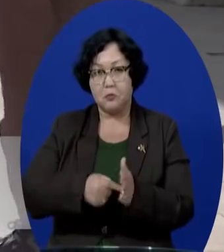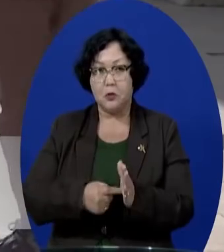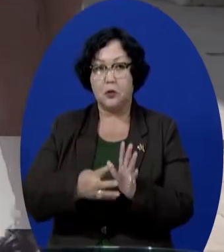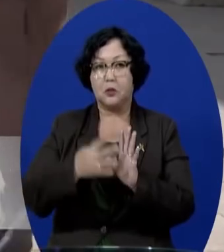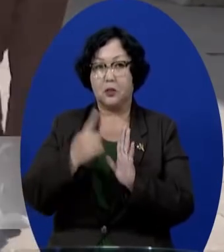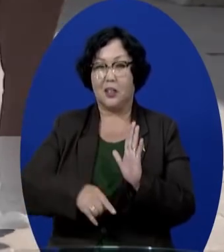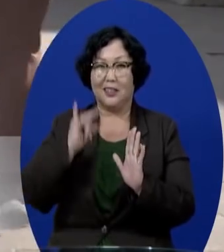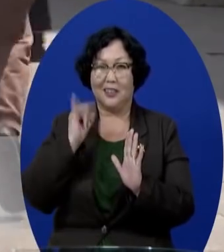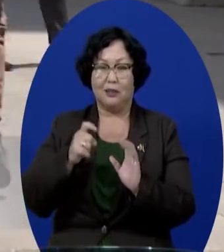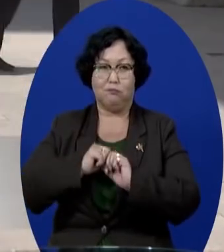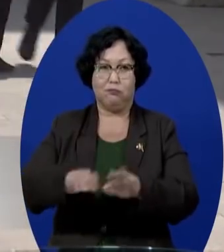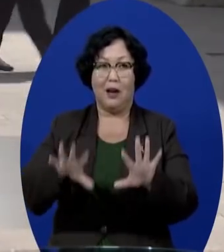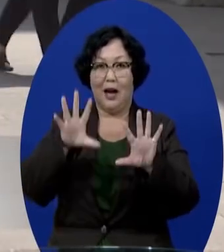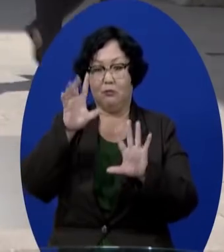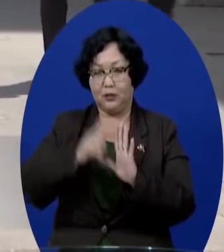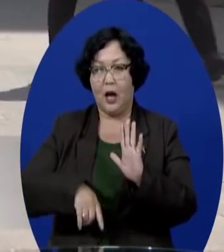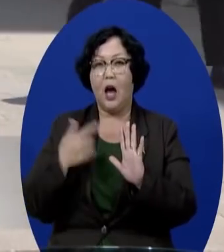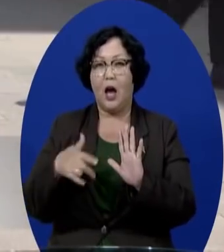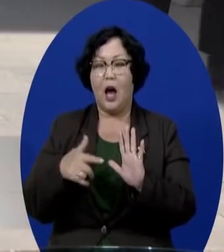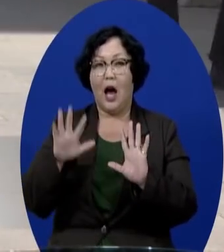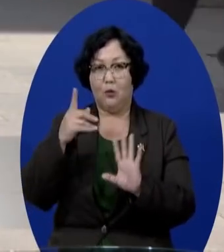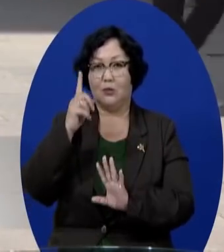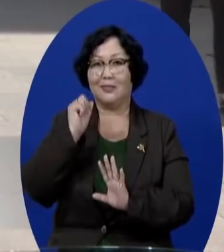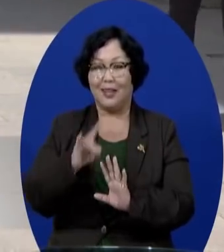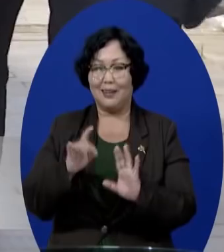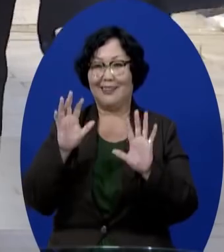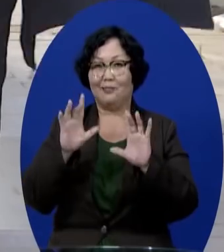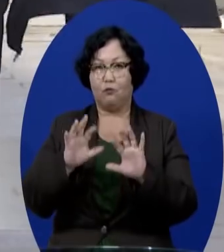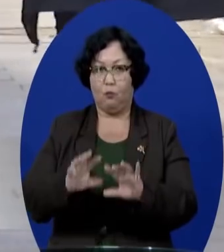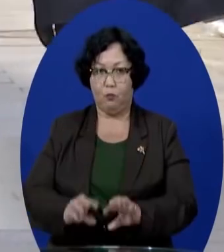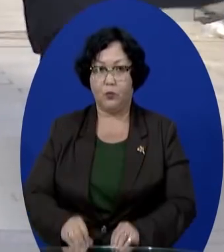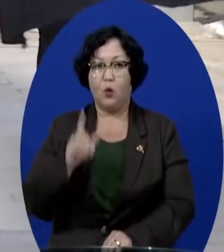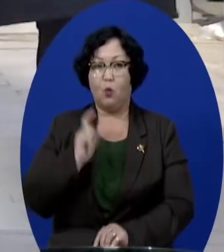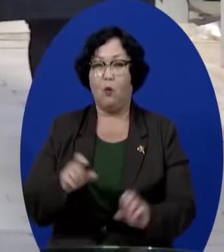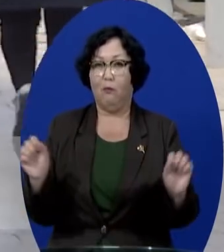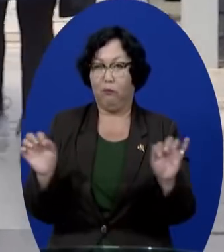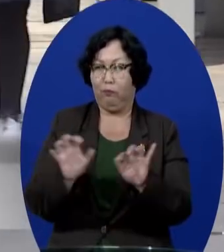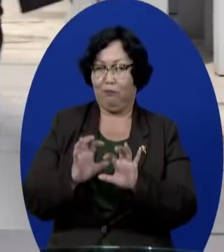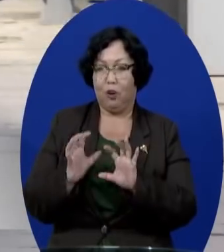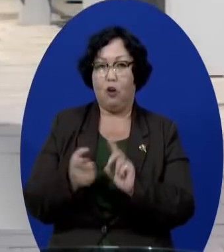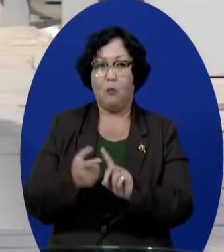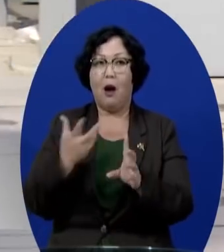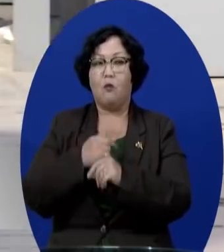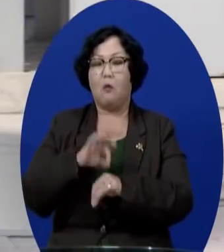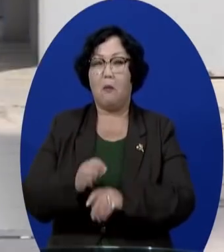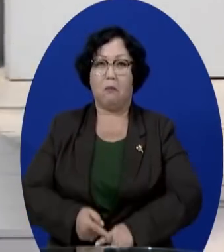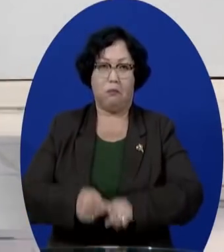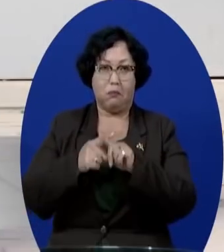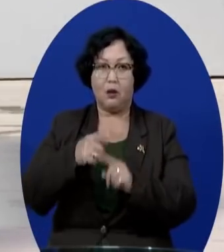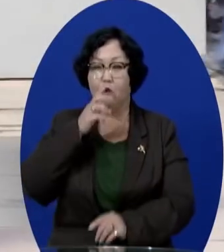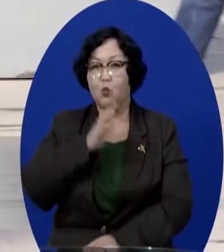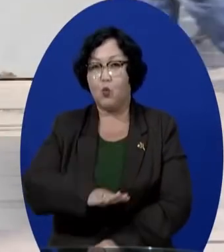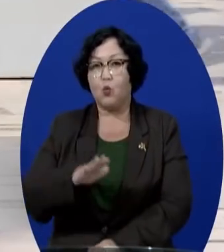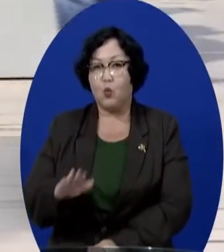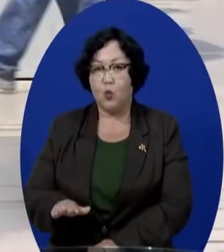их бүртгэгдэх бол 10-р сард тогтворчж 11-р сараас багасах төлөв байна. Хүний бөөгнөрөл хөдөлгөөний дагаж халдвар нэмэгддэг учраас ялангуяа бага насны